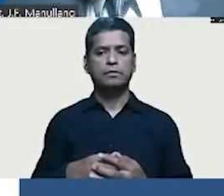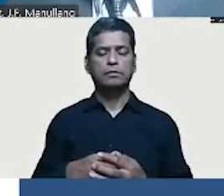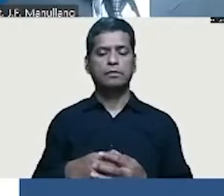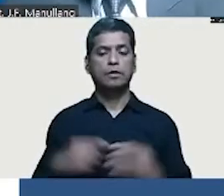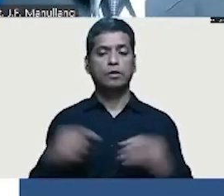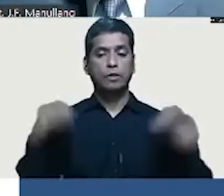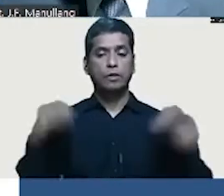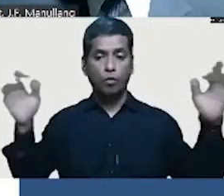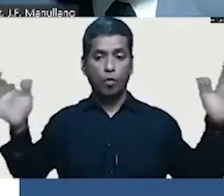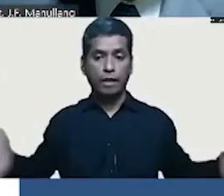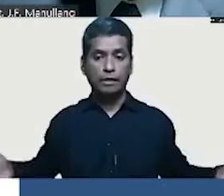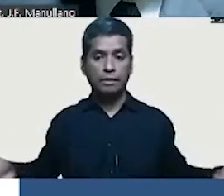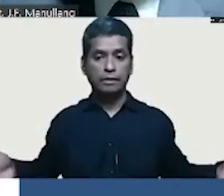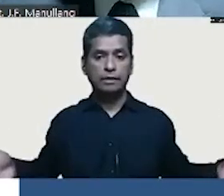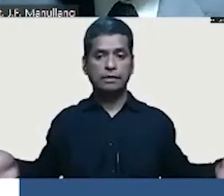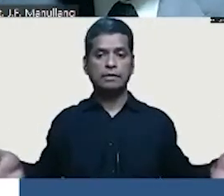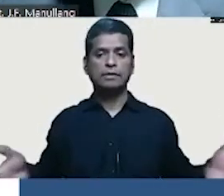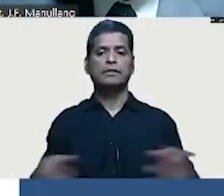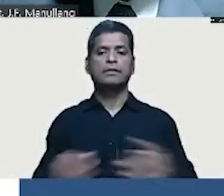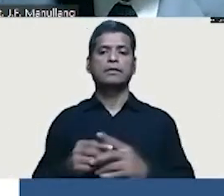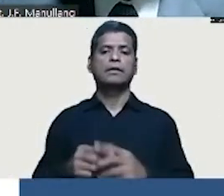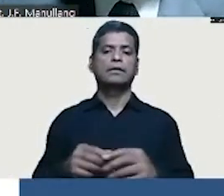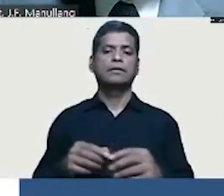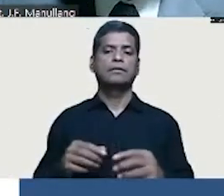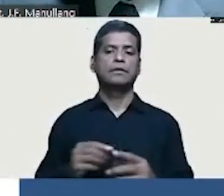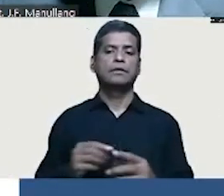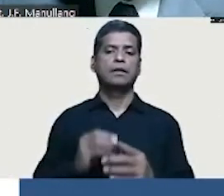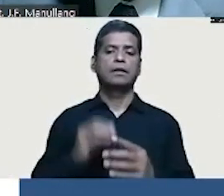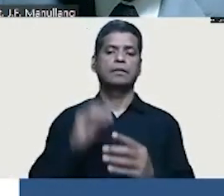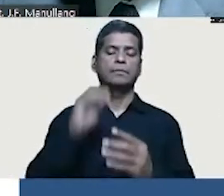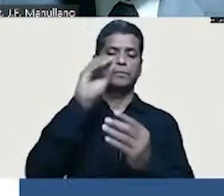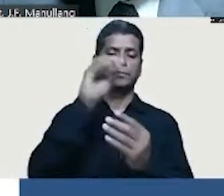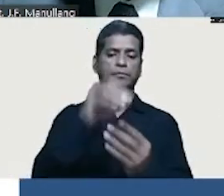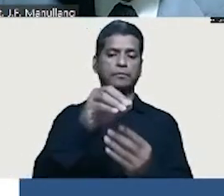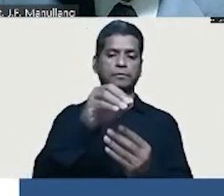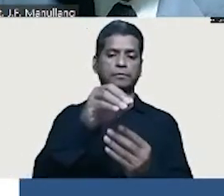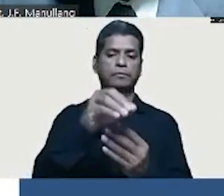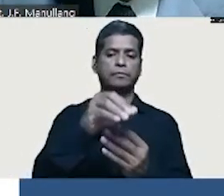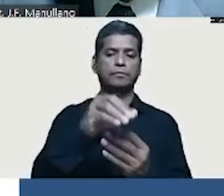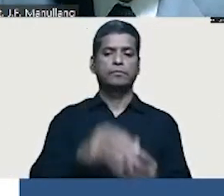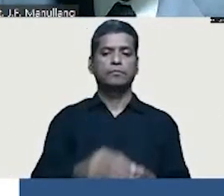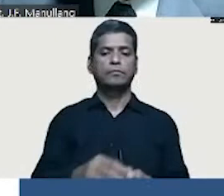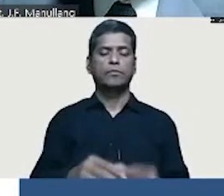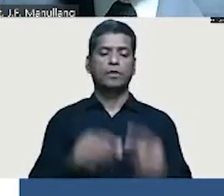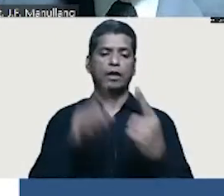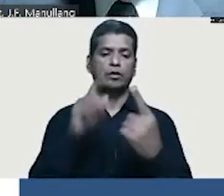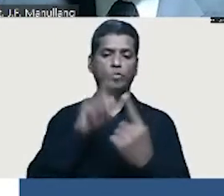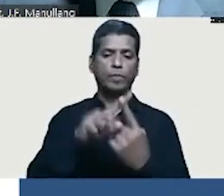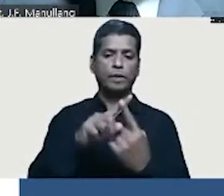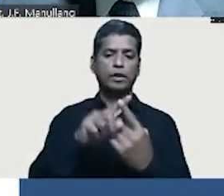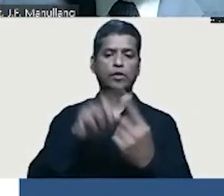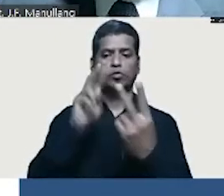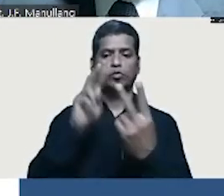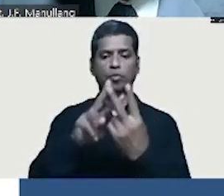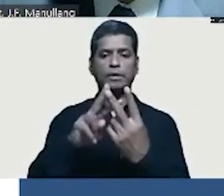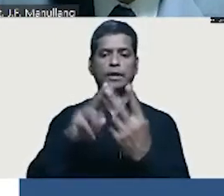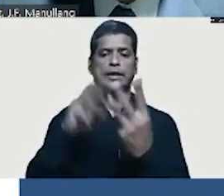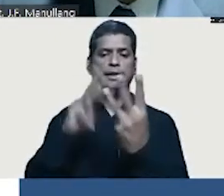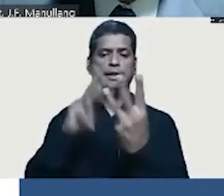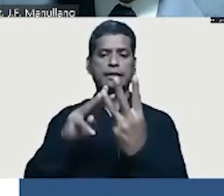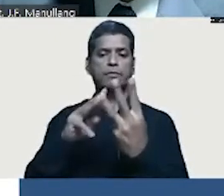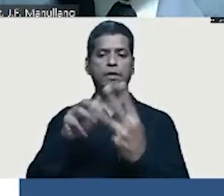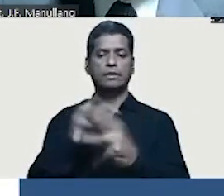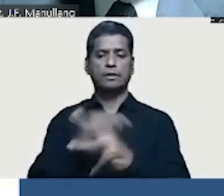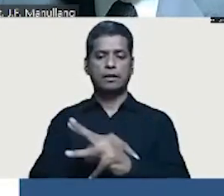yaitu padang gurun disana dia terpelihara selama satu masa2 masalah setengah masak atau 42